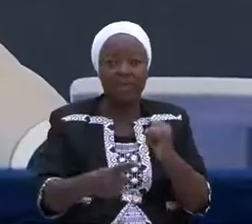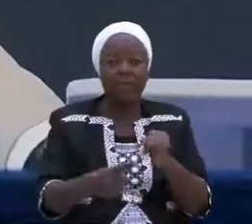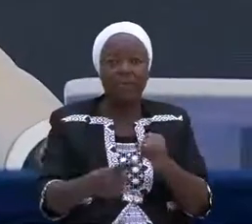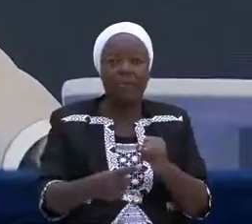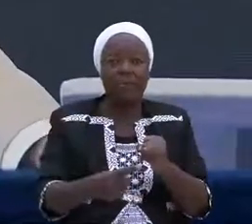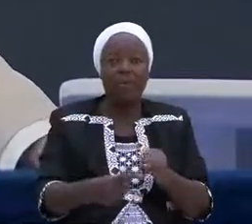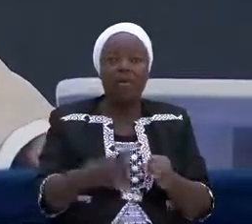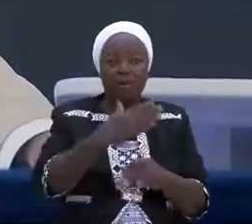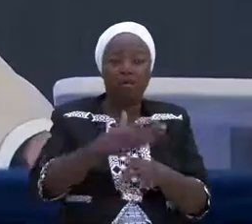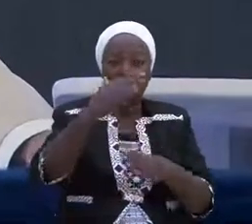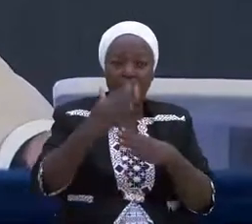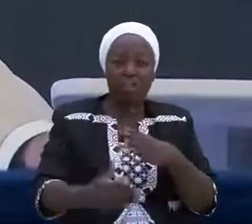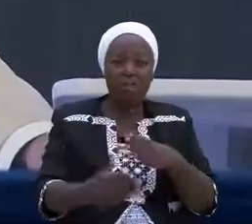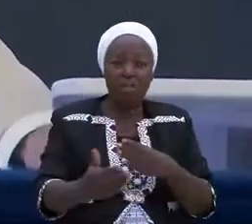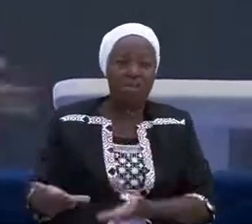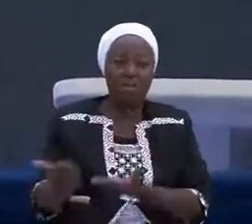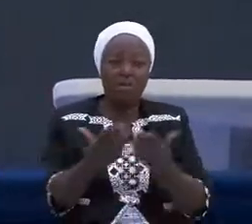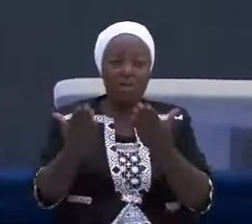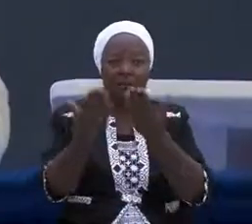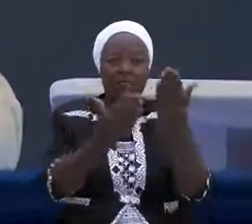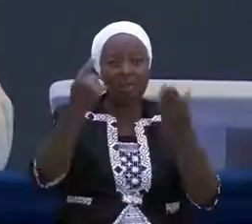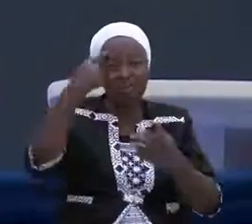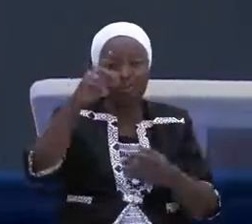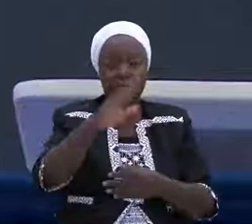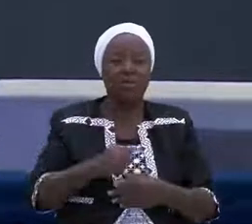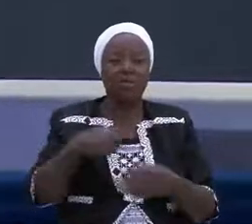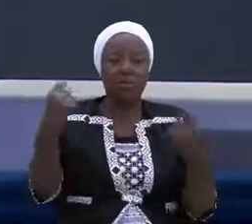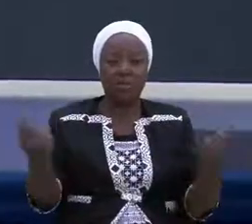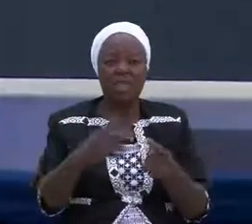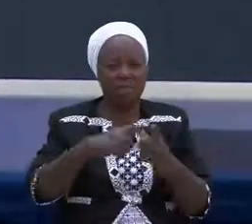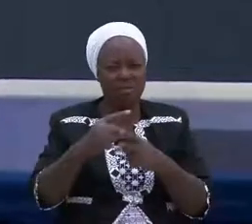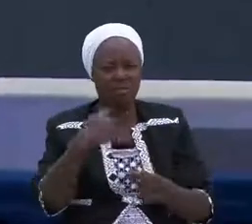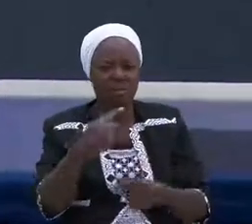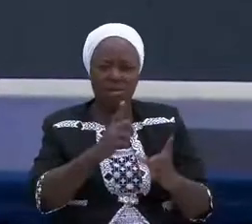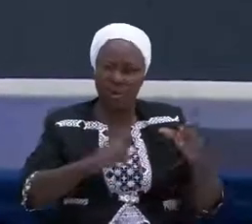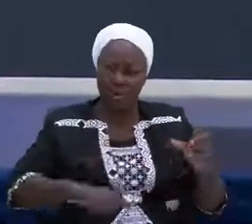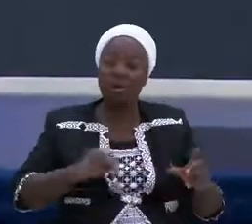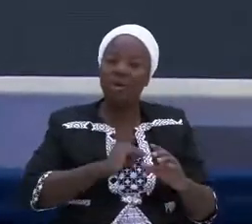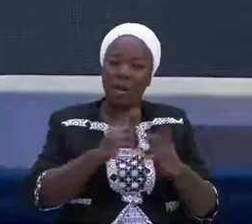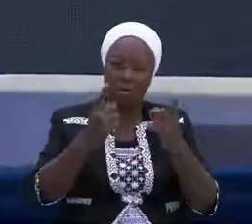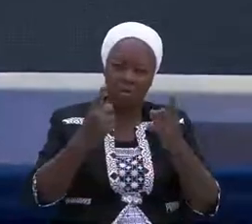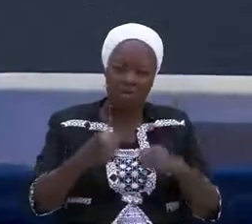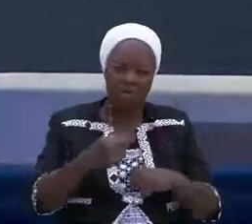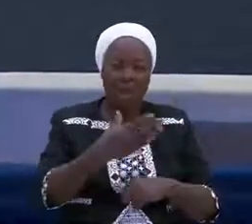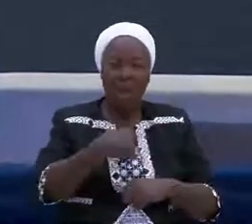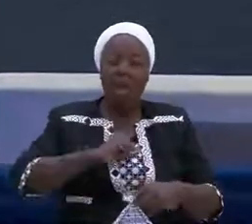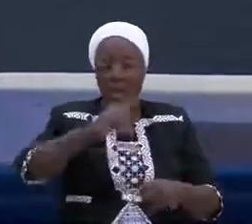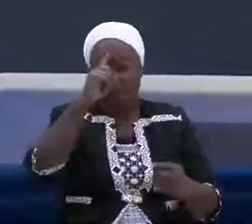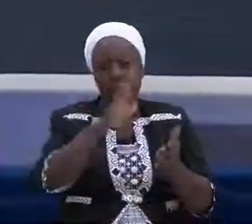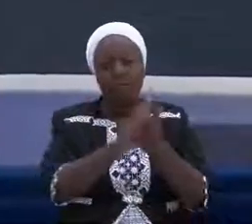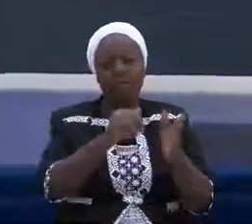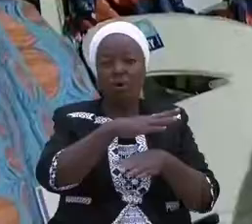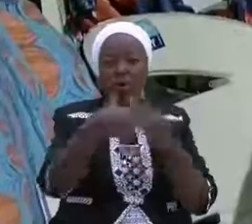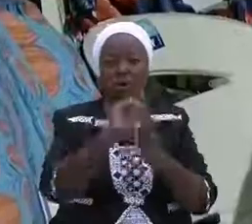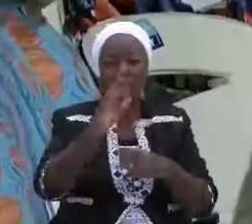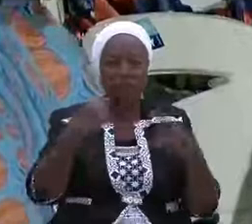le sacrifice final, total pour ton âme, et tu dis, oui Seigneur, je viens et je crois, tous